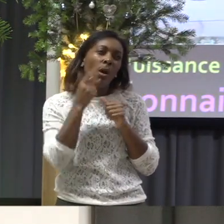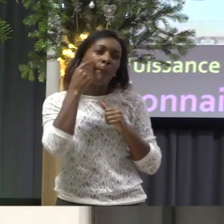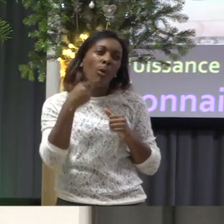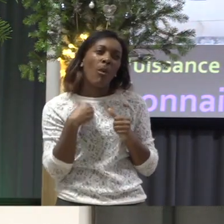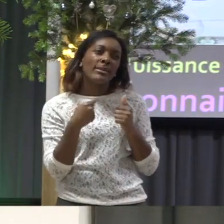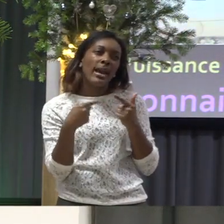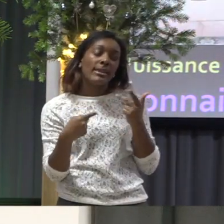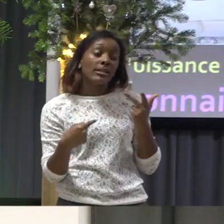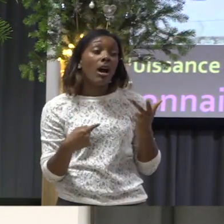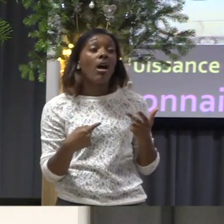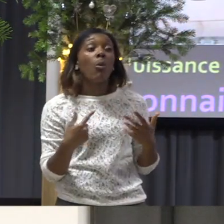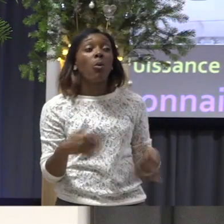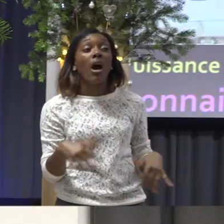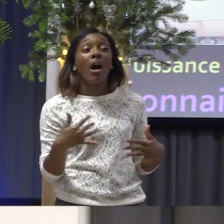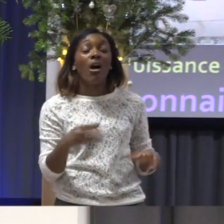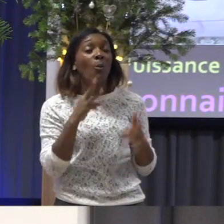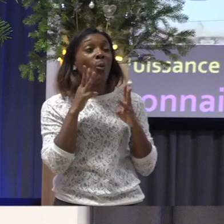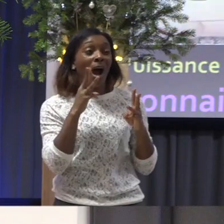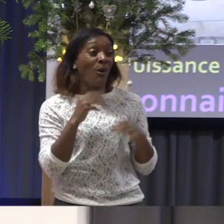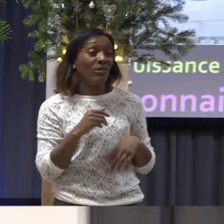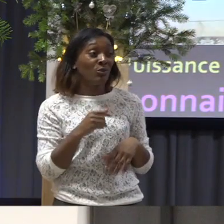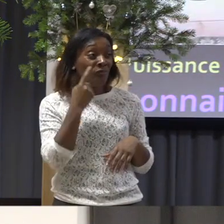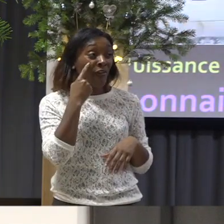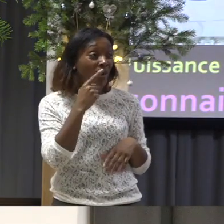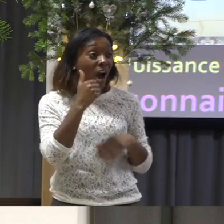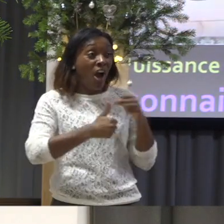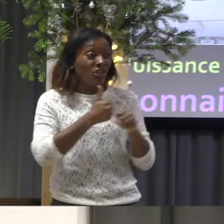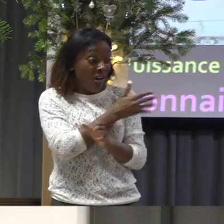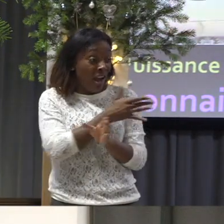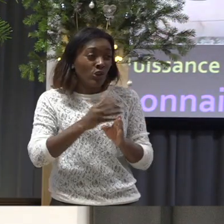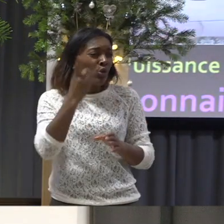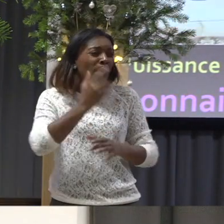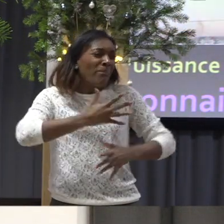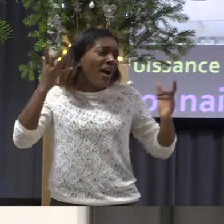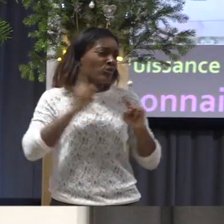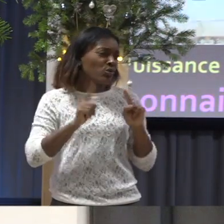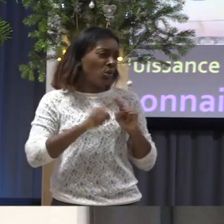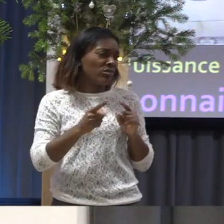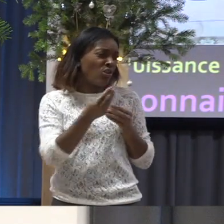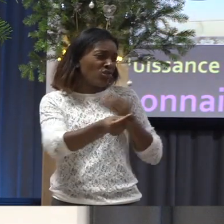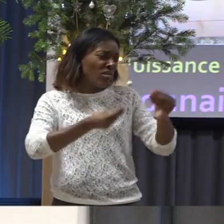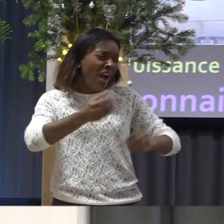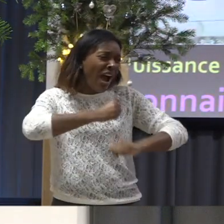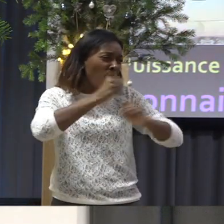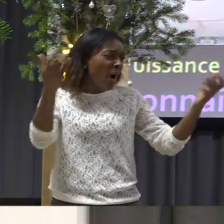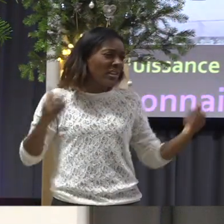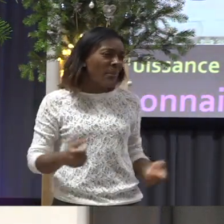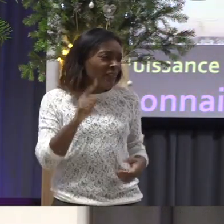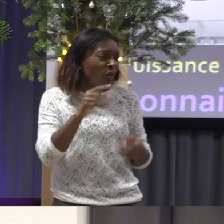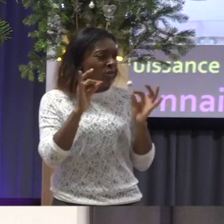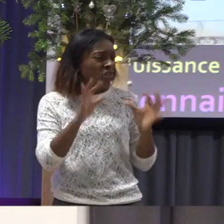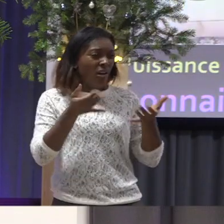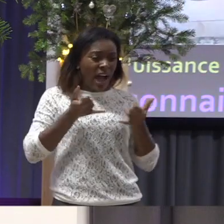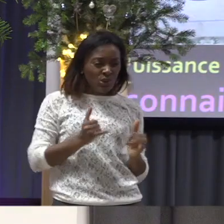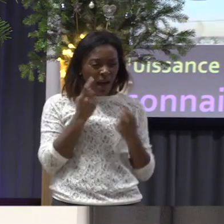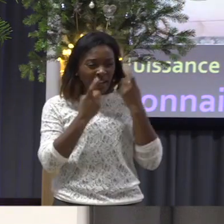que cette année, Dieu a fait beaucoup de choses. Beaucoup de choses pour nous. Peut-être pas